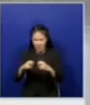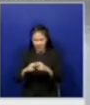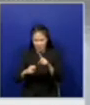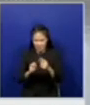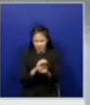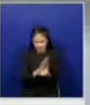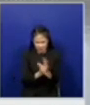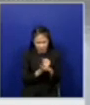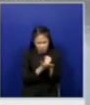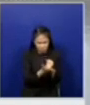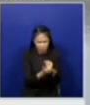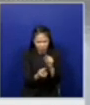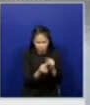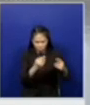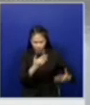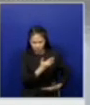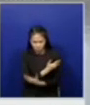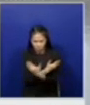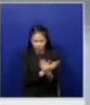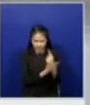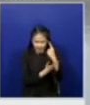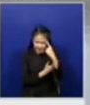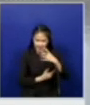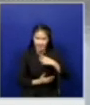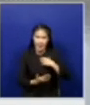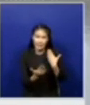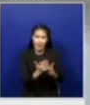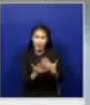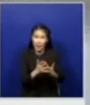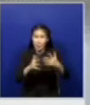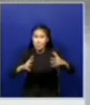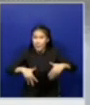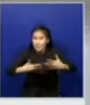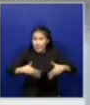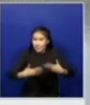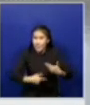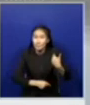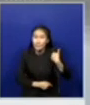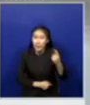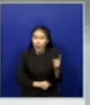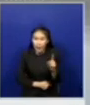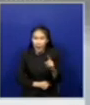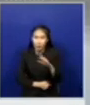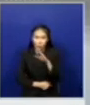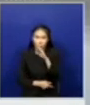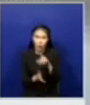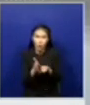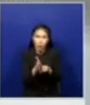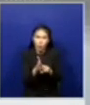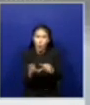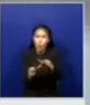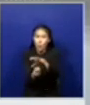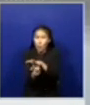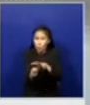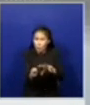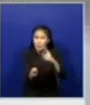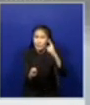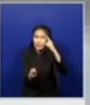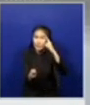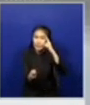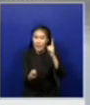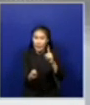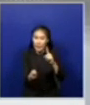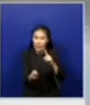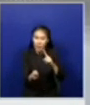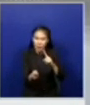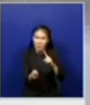าเงินหารายได้เข้าประเทศกล่าวถือหลังไวรัสโควิดโลกจะเข้